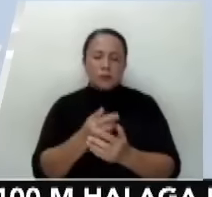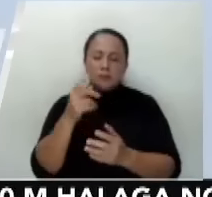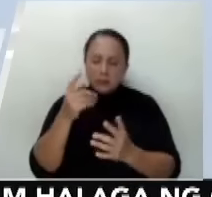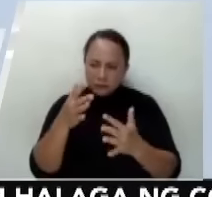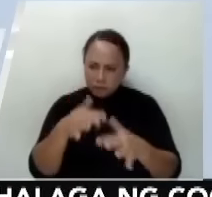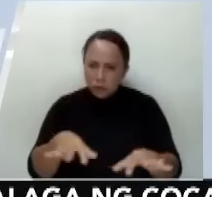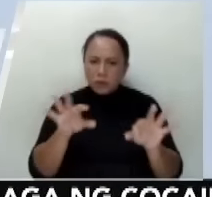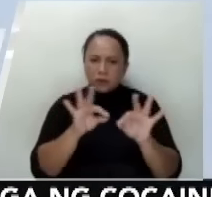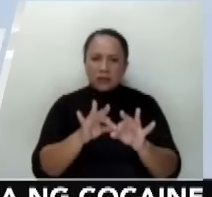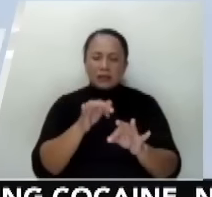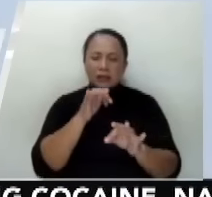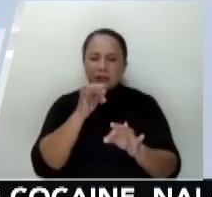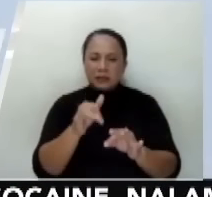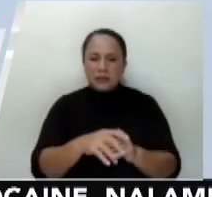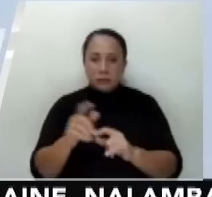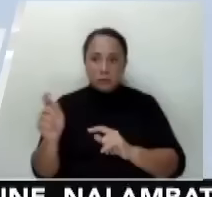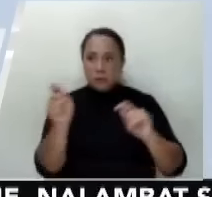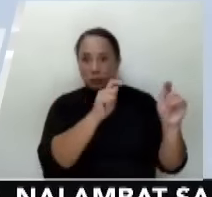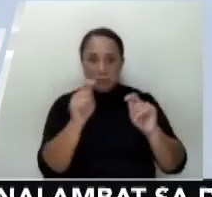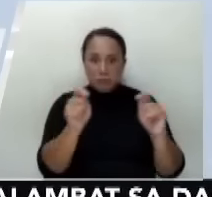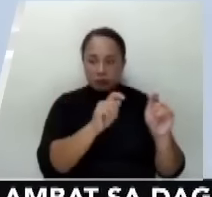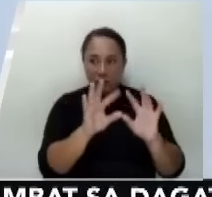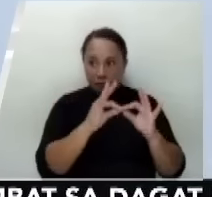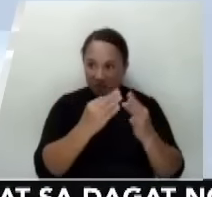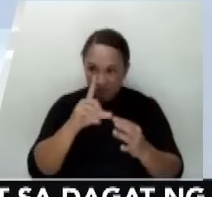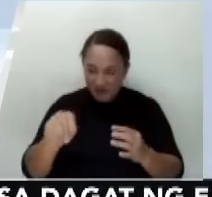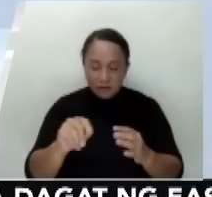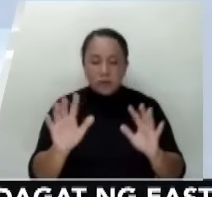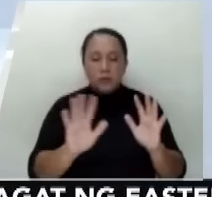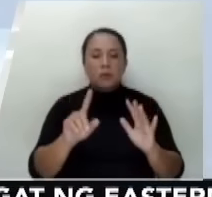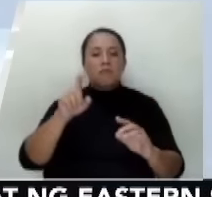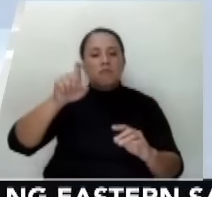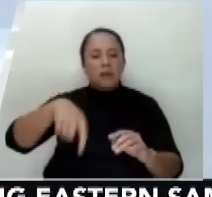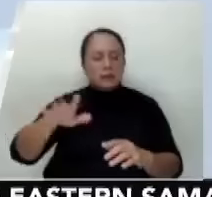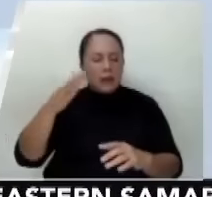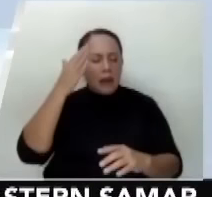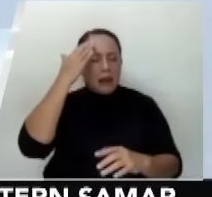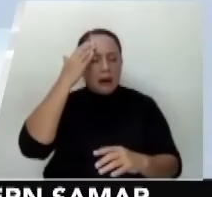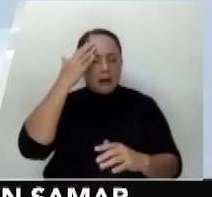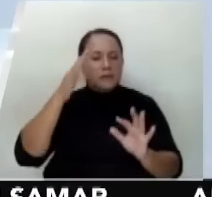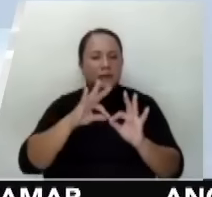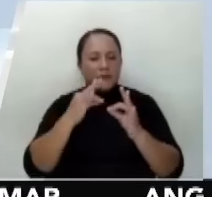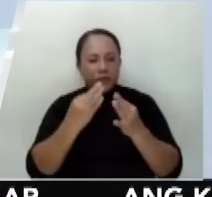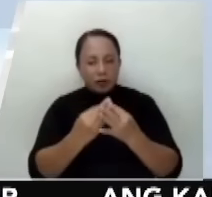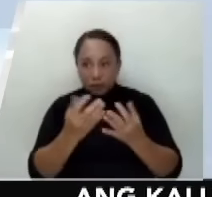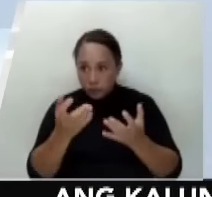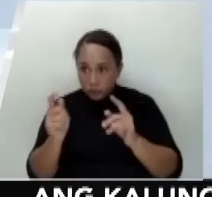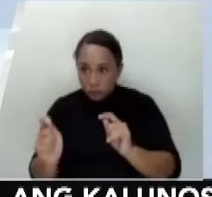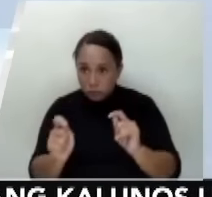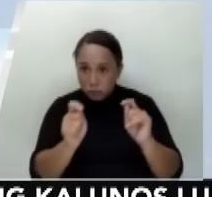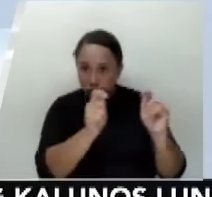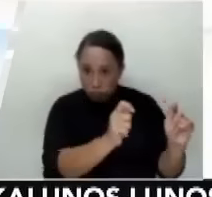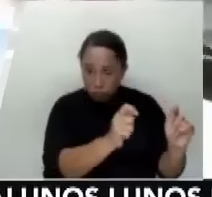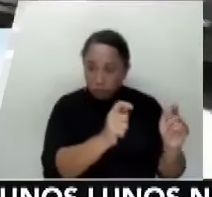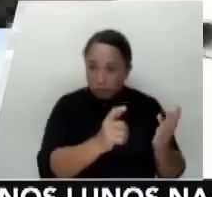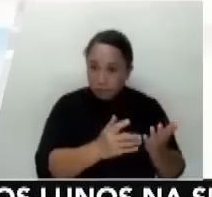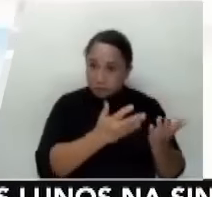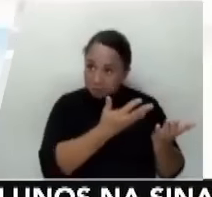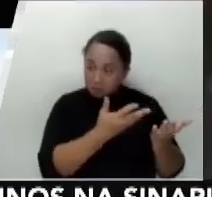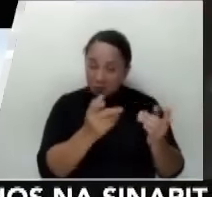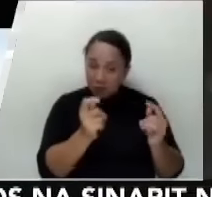naman tayo naglilipat ng family, di ba? Kailangan alam din ng family na ating itatransfer kung okay ba para sa kanila yon.